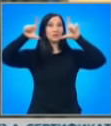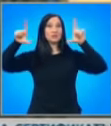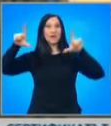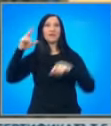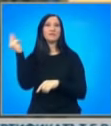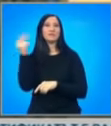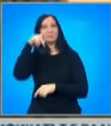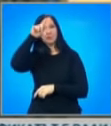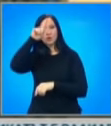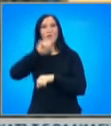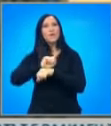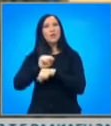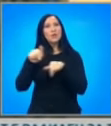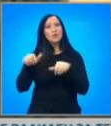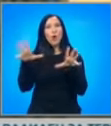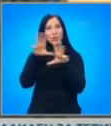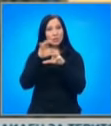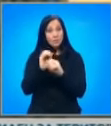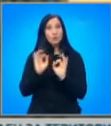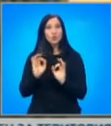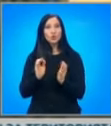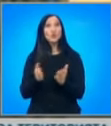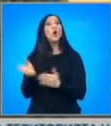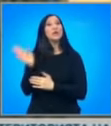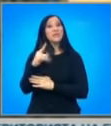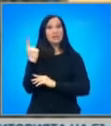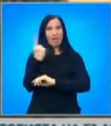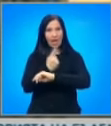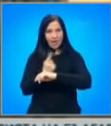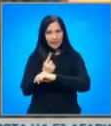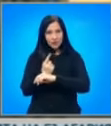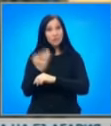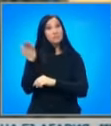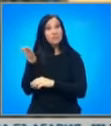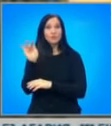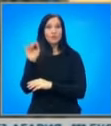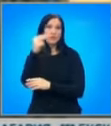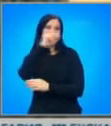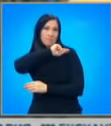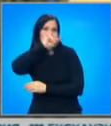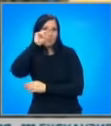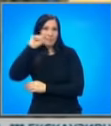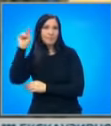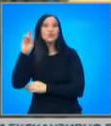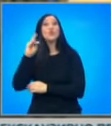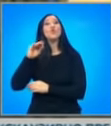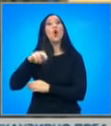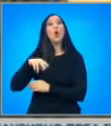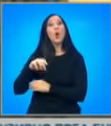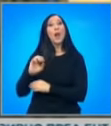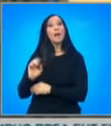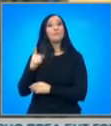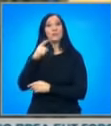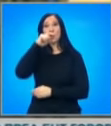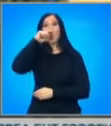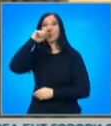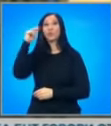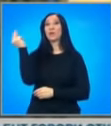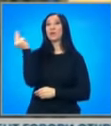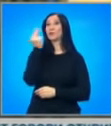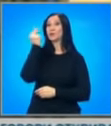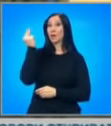В момента тук е тъмно, но точно след час на нея ще бъде изписано нолет и си гордостта на Сърбия